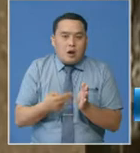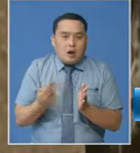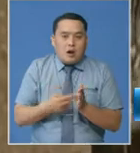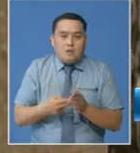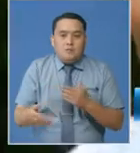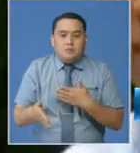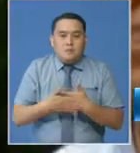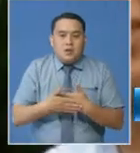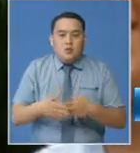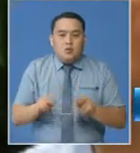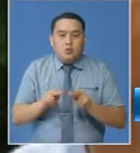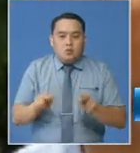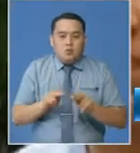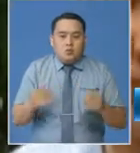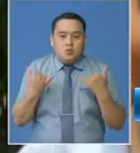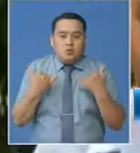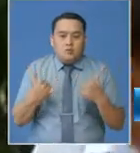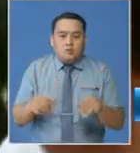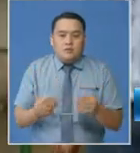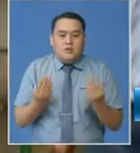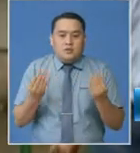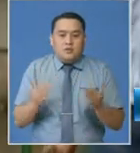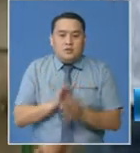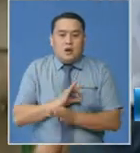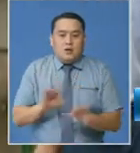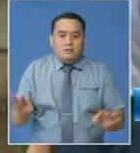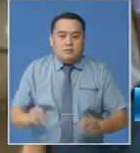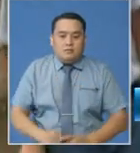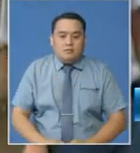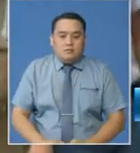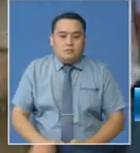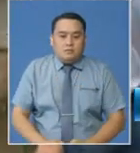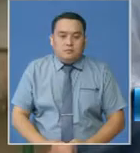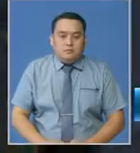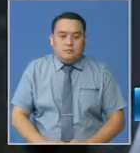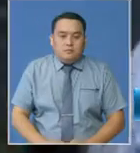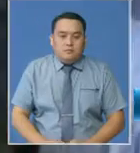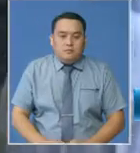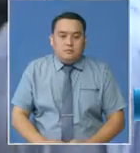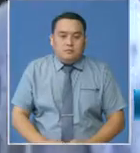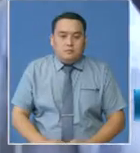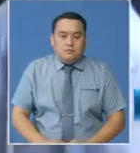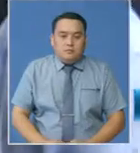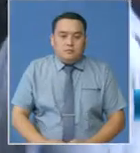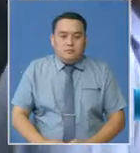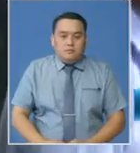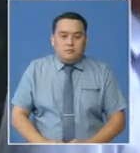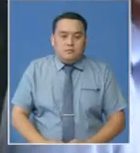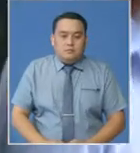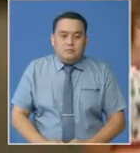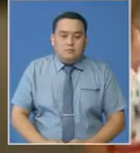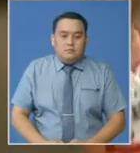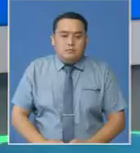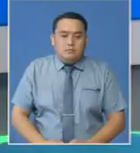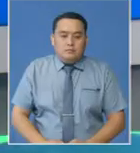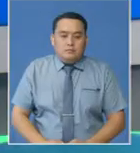педагогическим советом, приводил всех в восторг блестящими ответами. Обзор республиканских новостей подготовил Азат Жумаханов по материалам интернет-ресурсов.